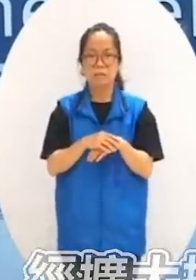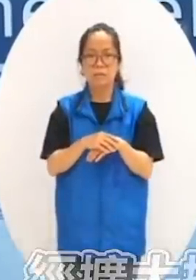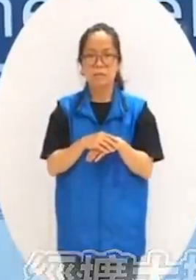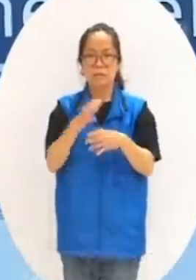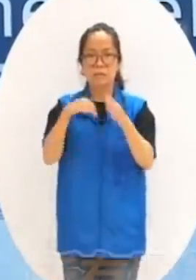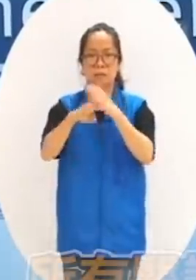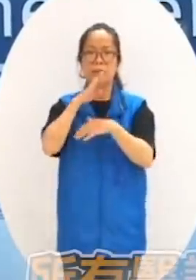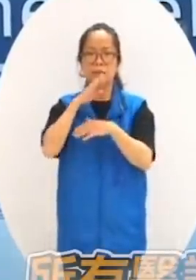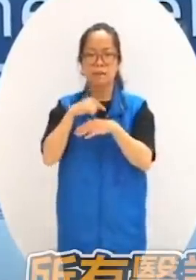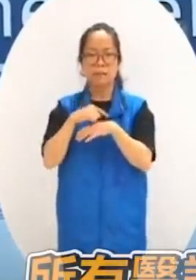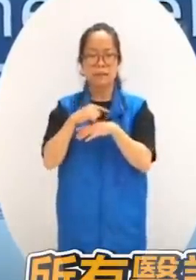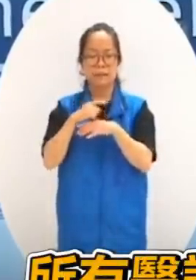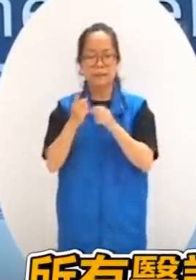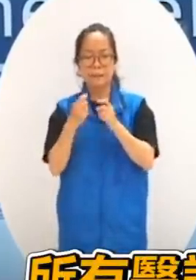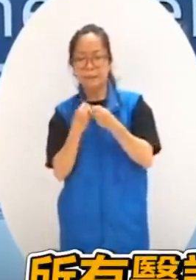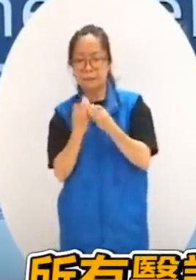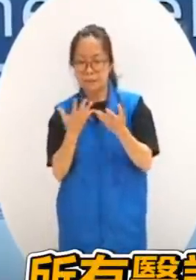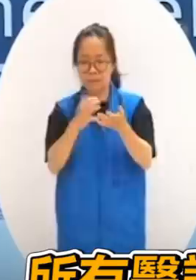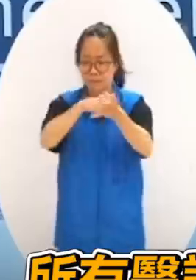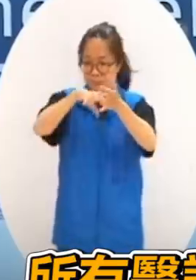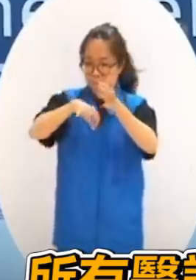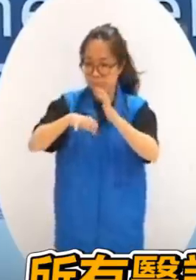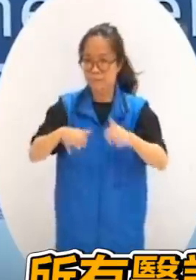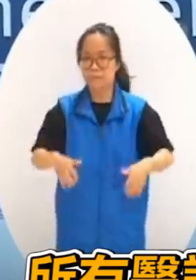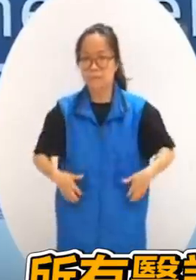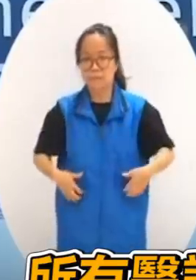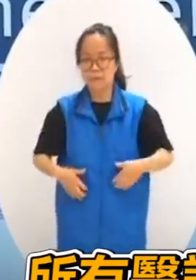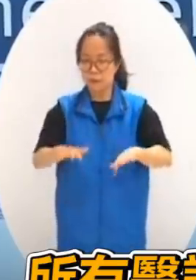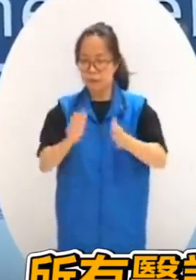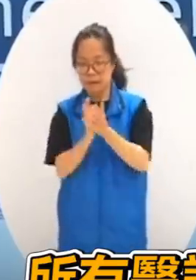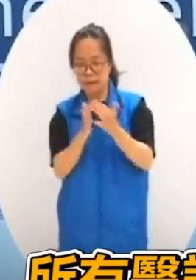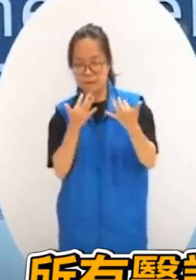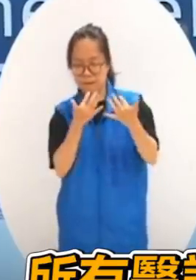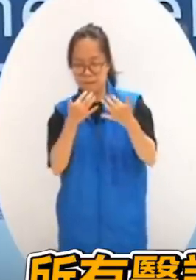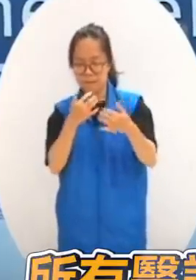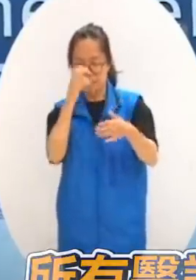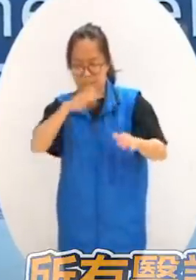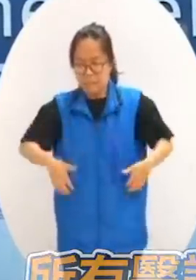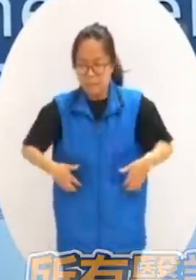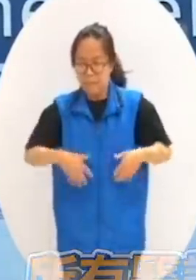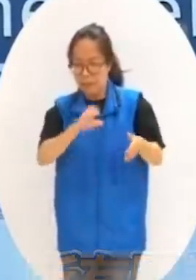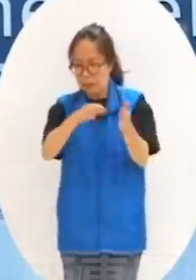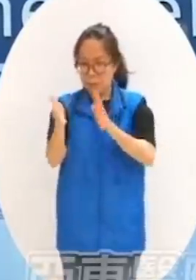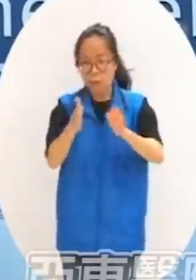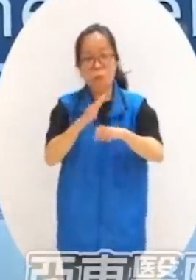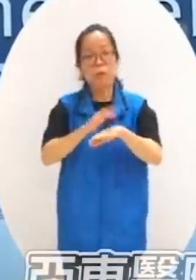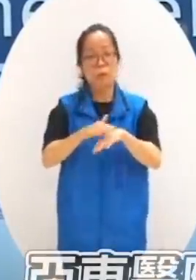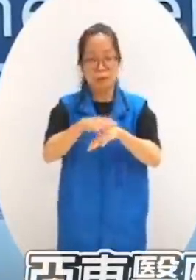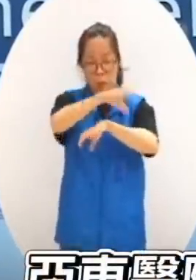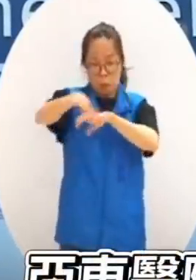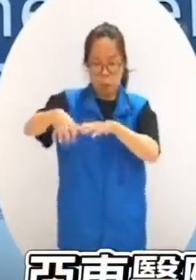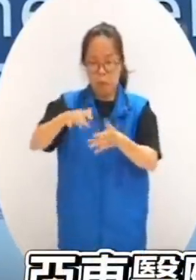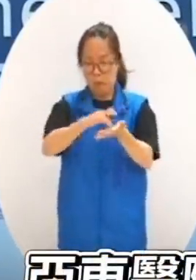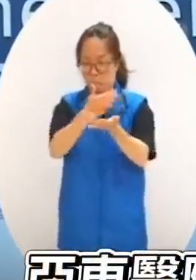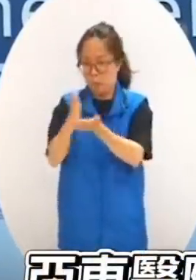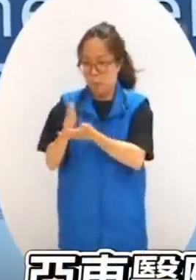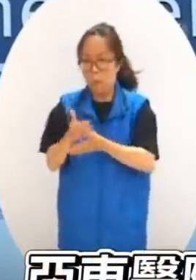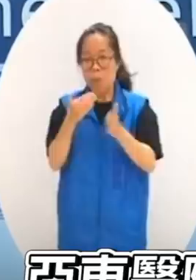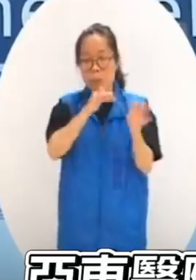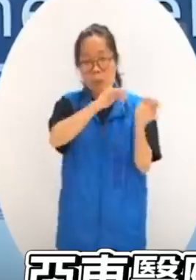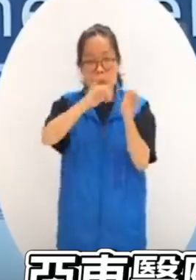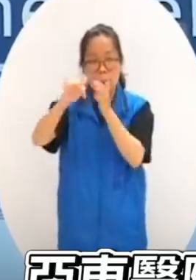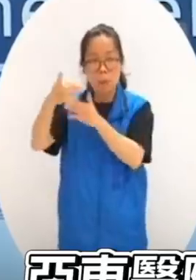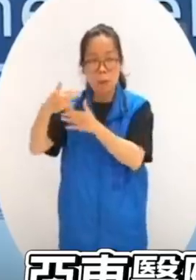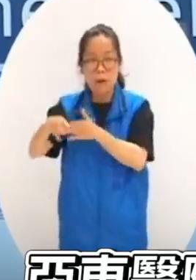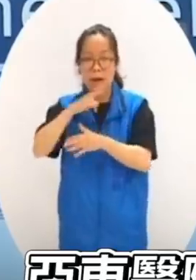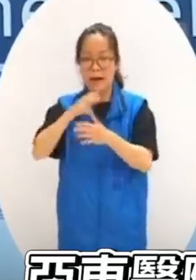变的措施，病房密集做了必要的处理，除了本身病房进行以外，同时也做分